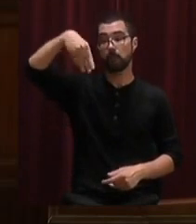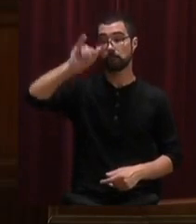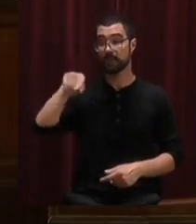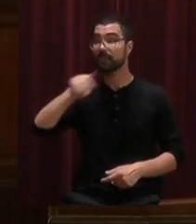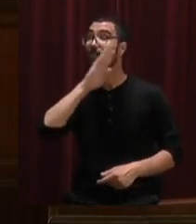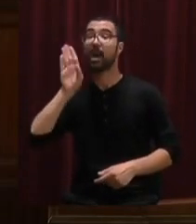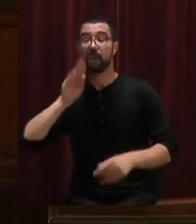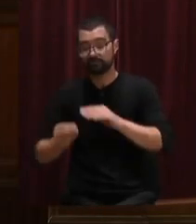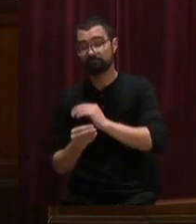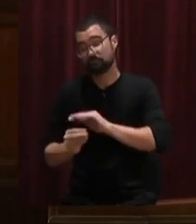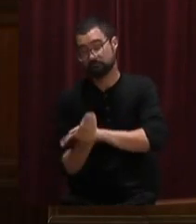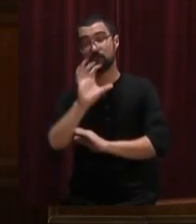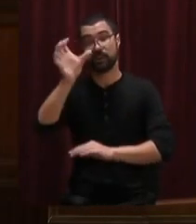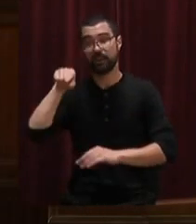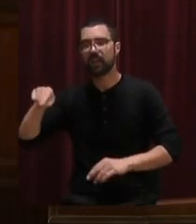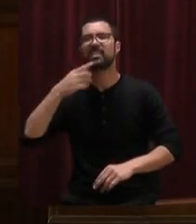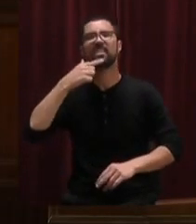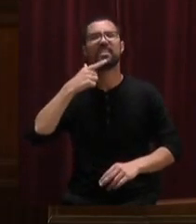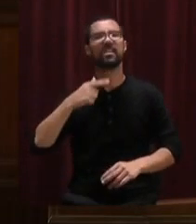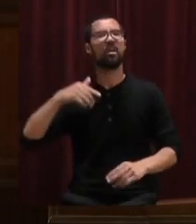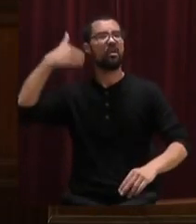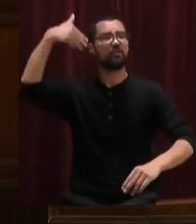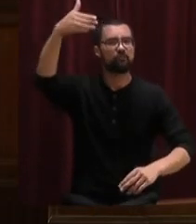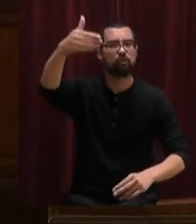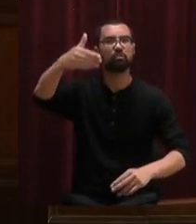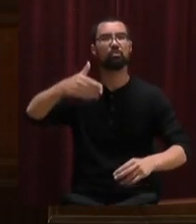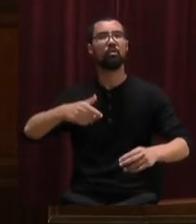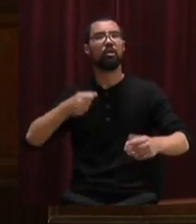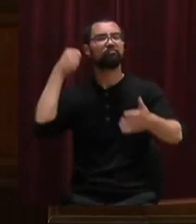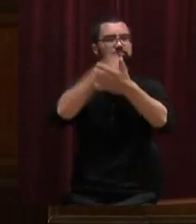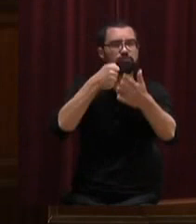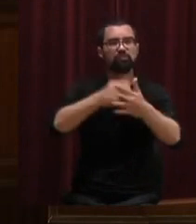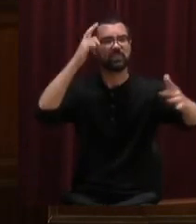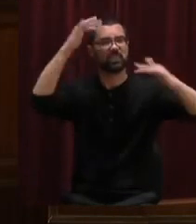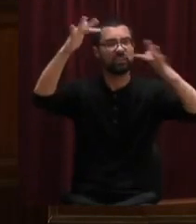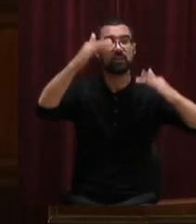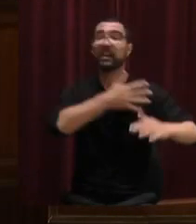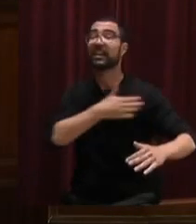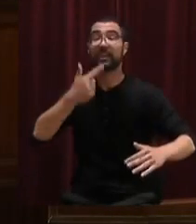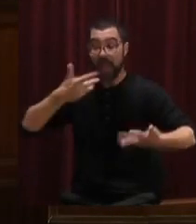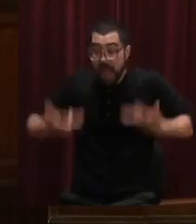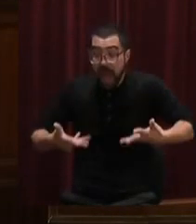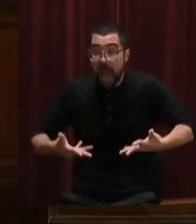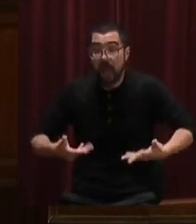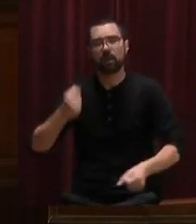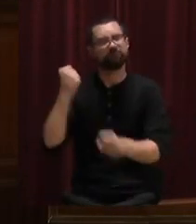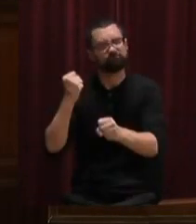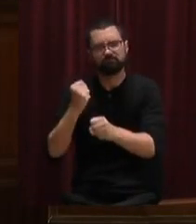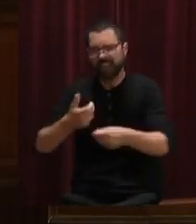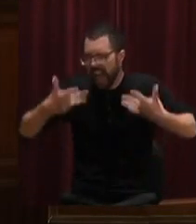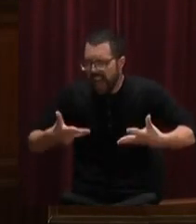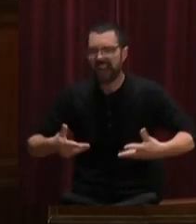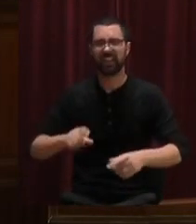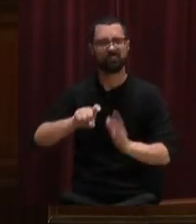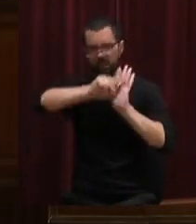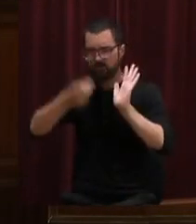tota generositat cap al futur resideix a donar-ho tot al present. I això és el que els estic plantejant, donar-ho tot